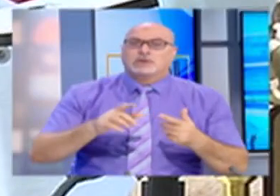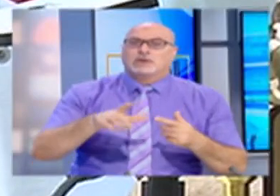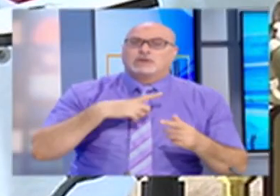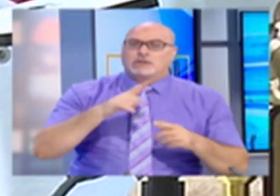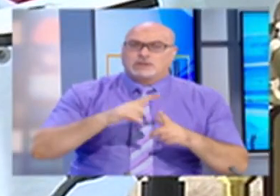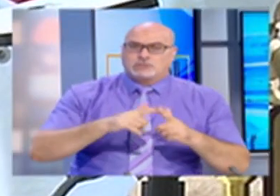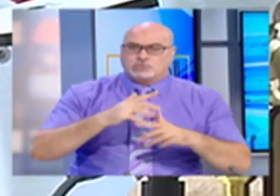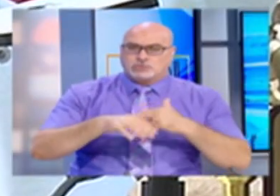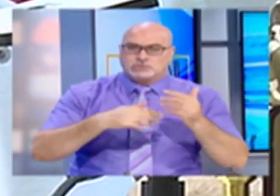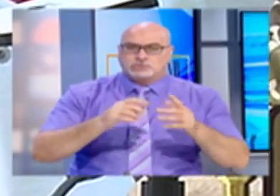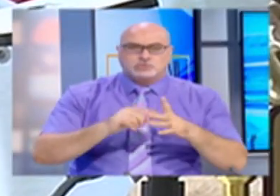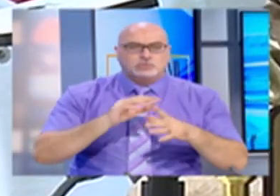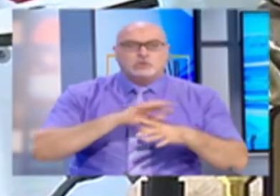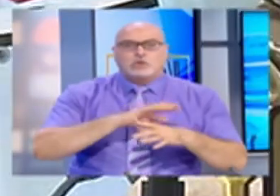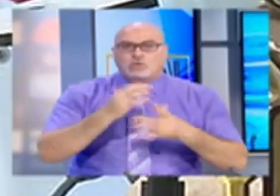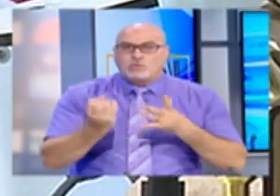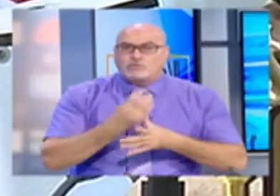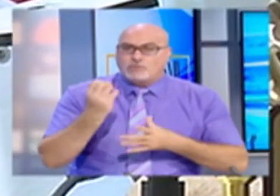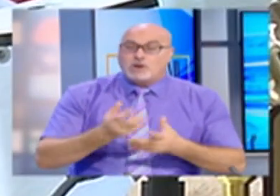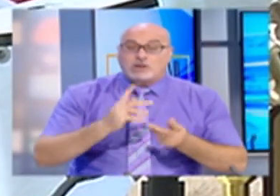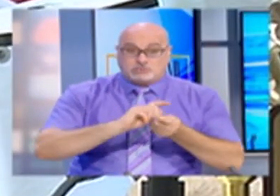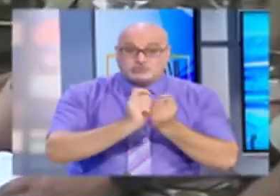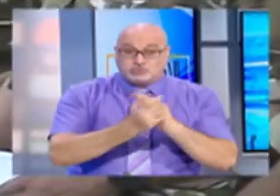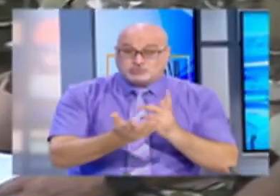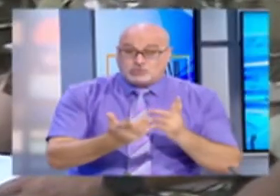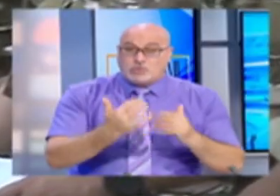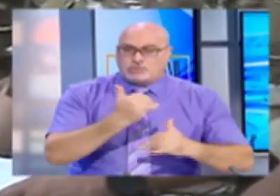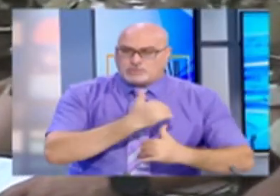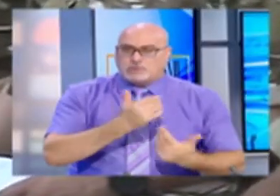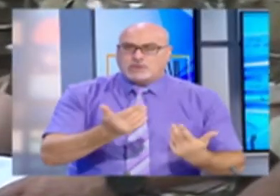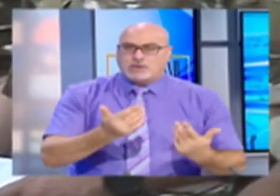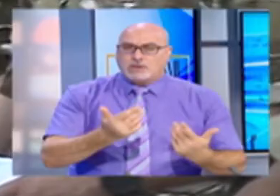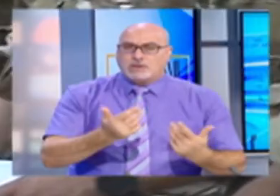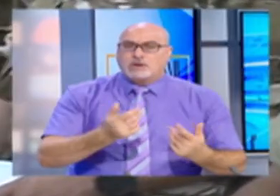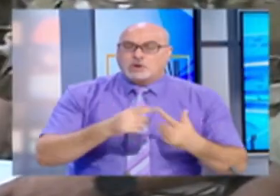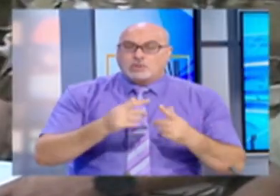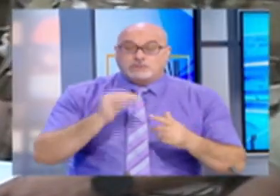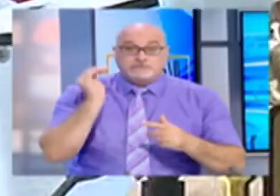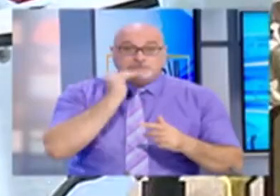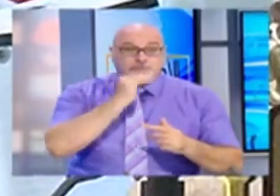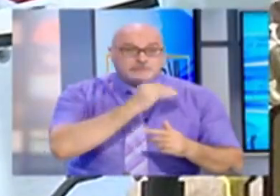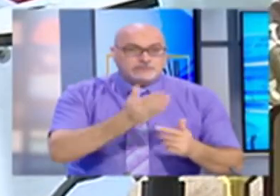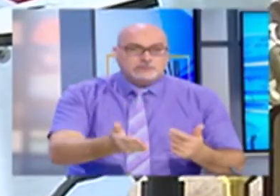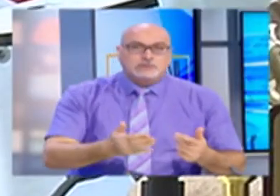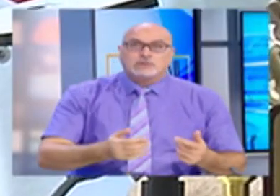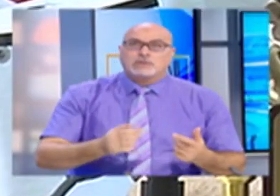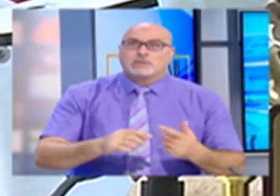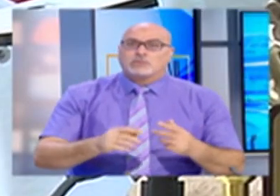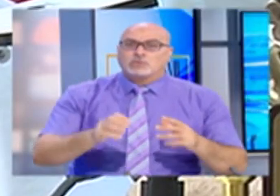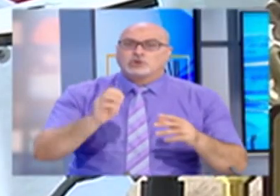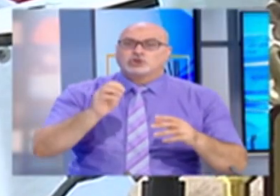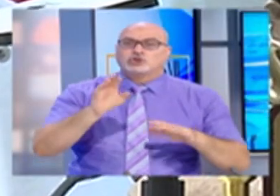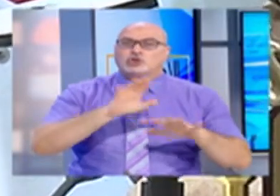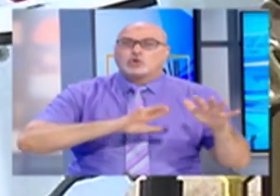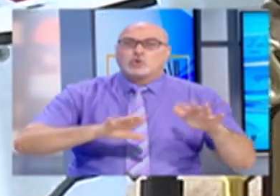لكافة المستجدات والمتغيرات العسكرية المتسارعة ذات الطابع